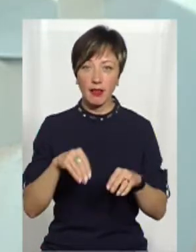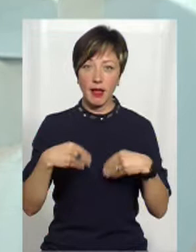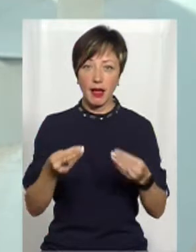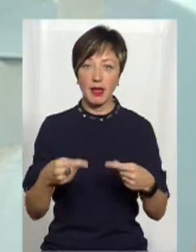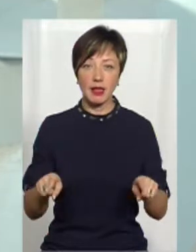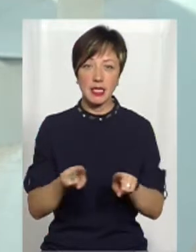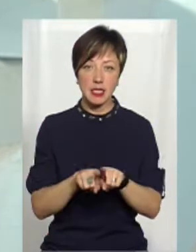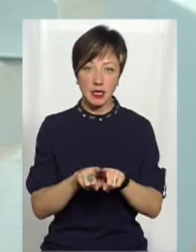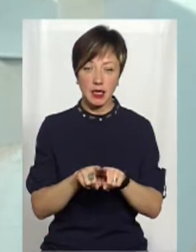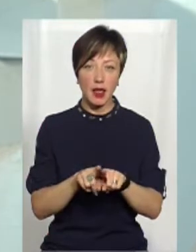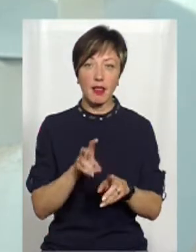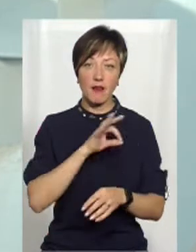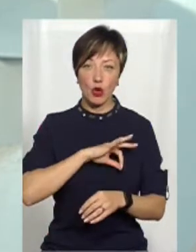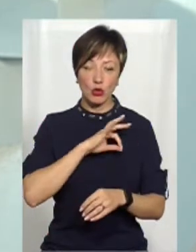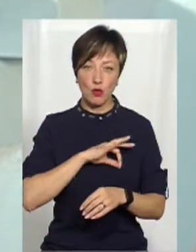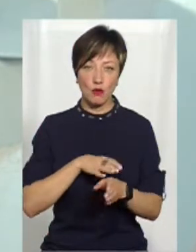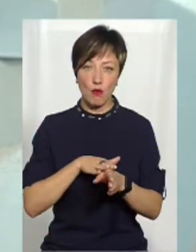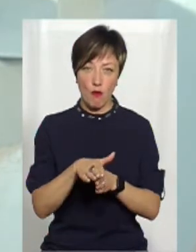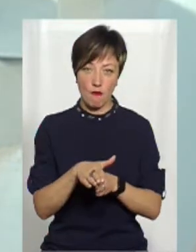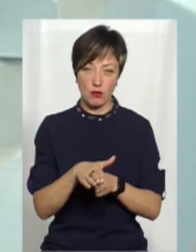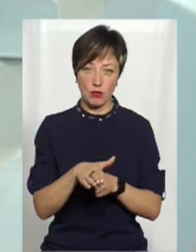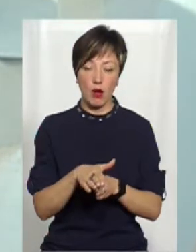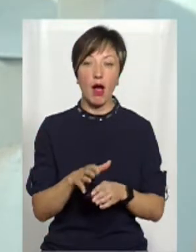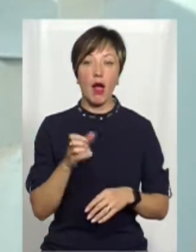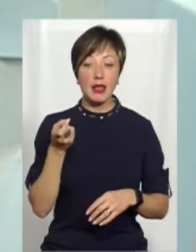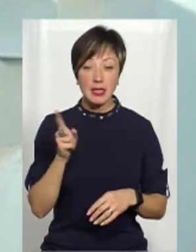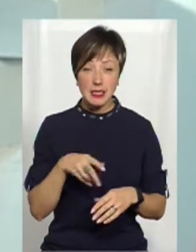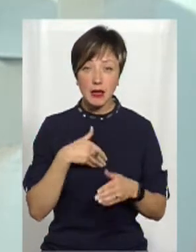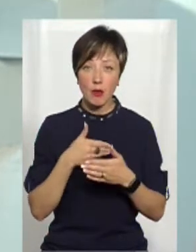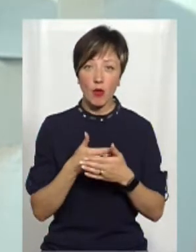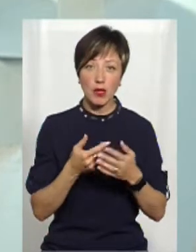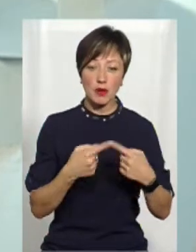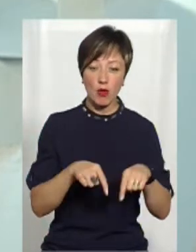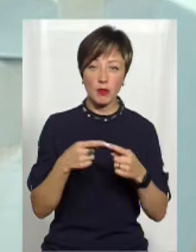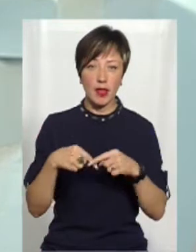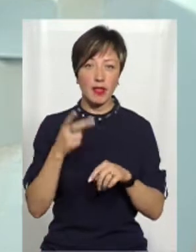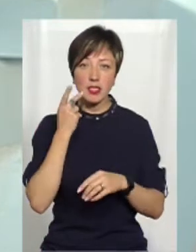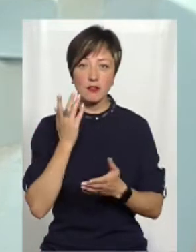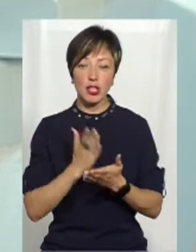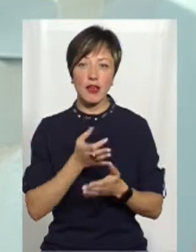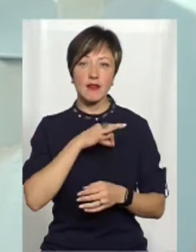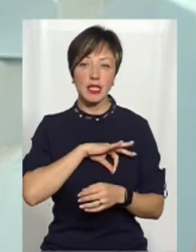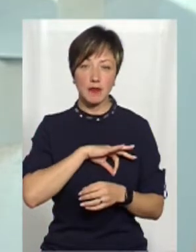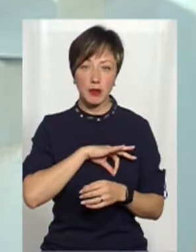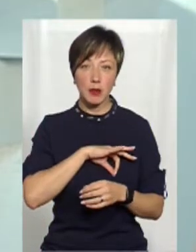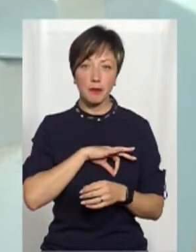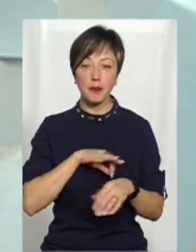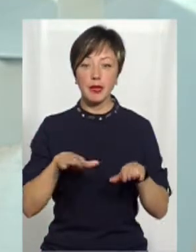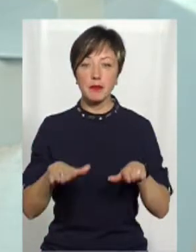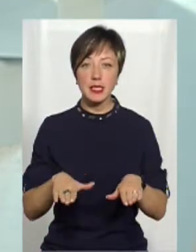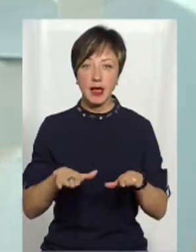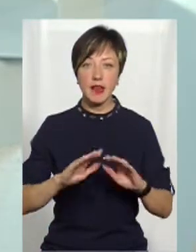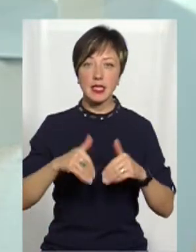дає настільки, не використовується повною мірою. Так само ті громадські обговорення, вони не завжди є ефективними.